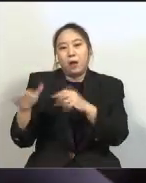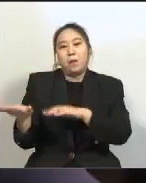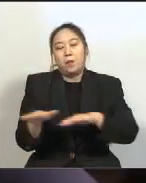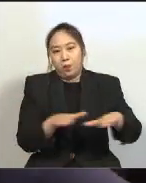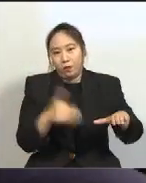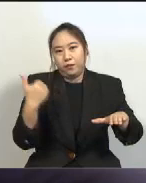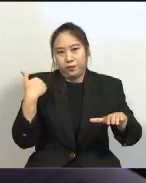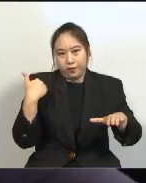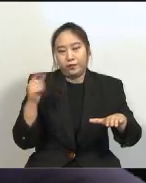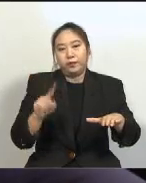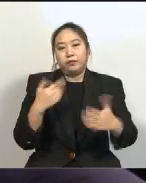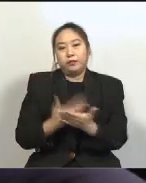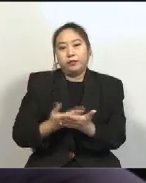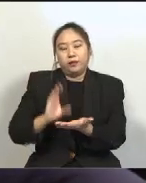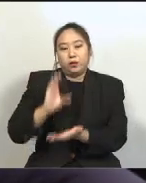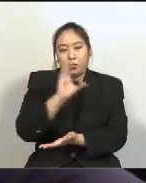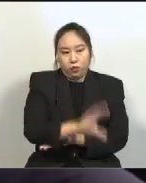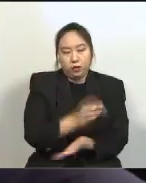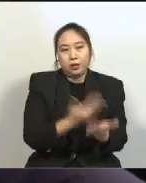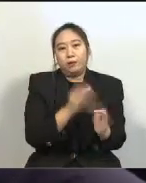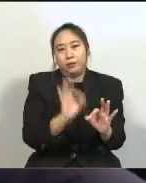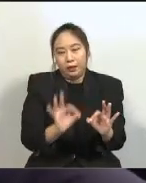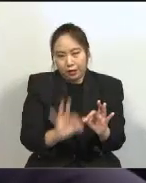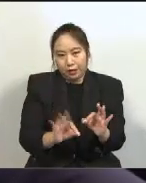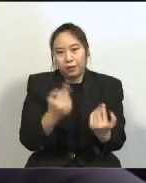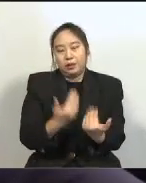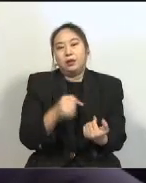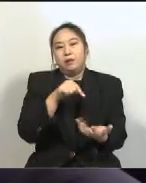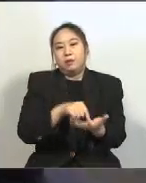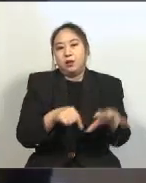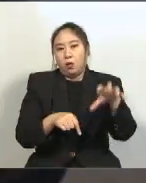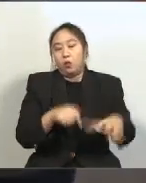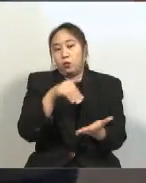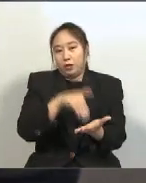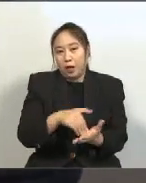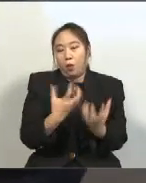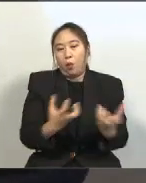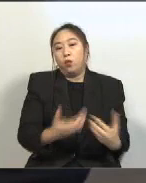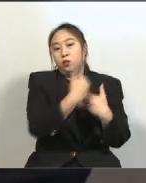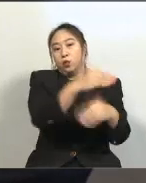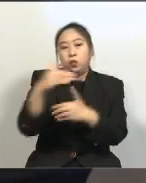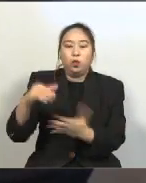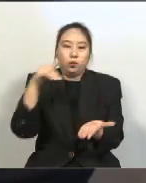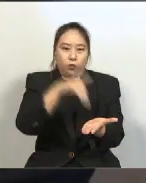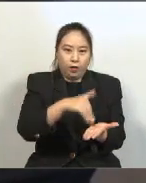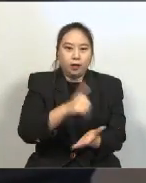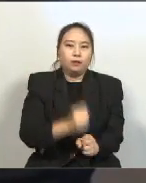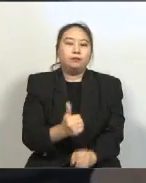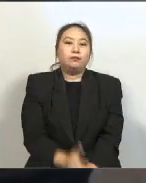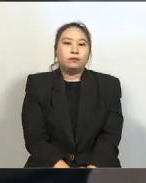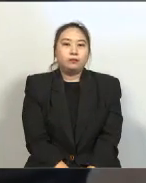ทุกๆด้านทั้งเรื่องของต้นทุนที่ถูกแล้วก็เป็นฮับในการขนส่งสินค้าออกไปยังภูมิภาคด้วยค่ะ